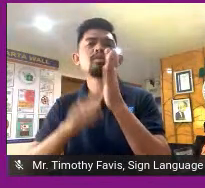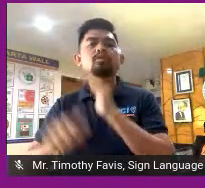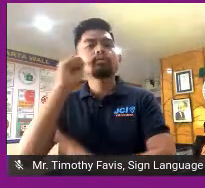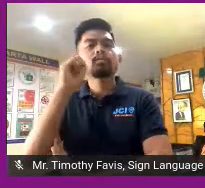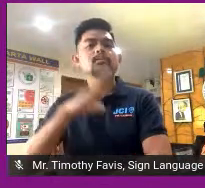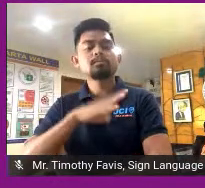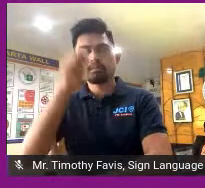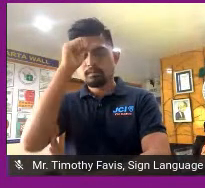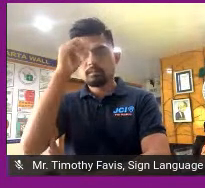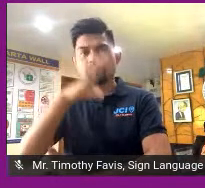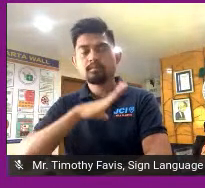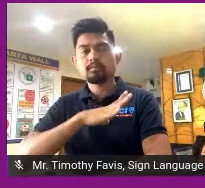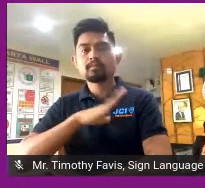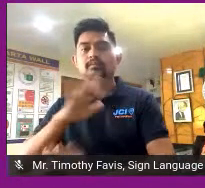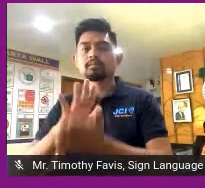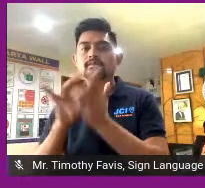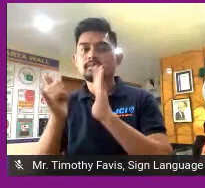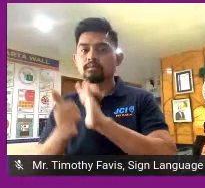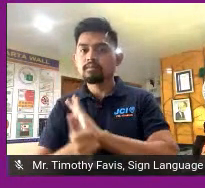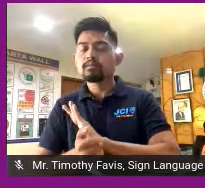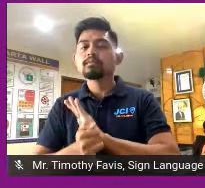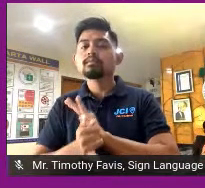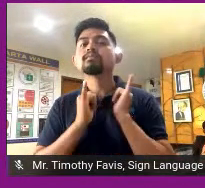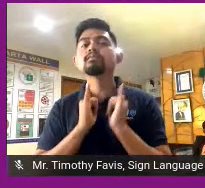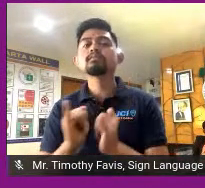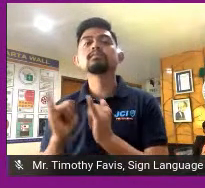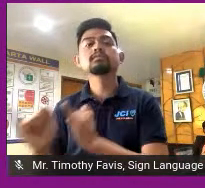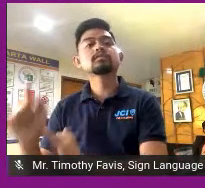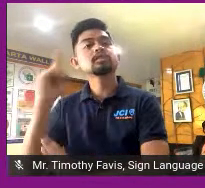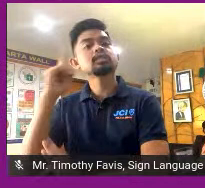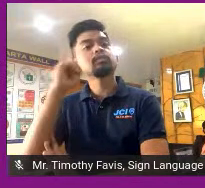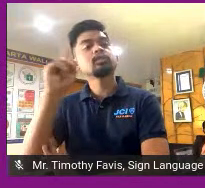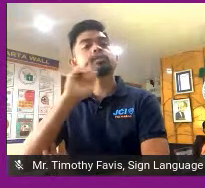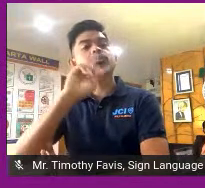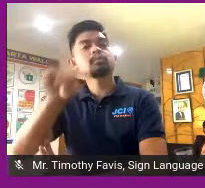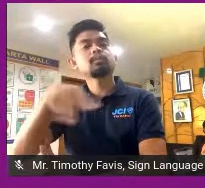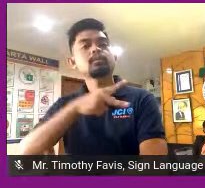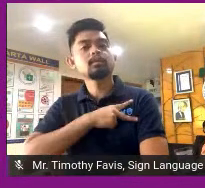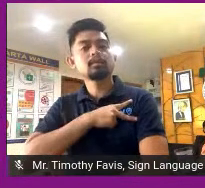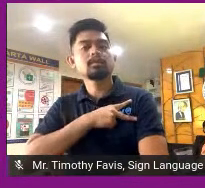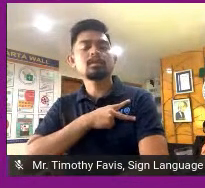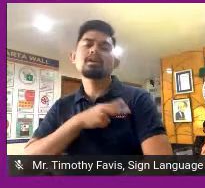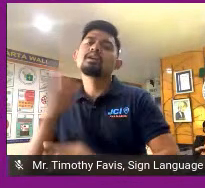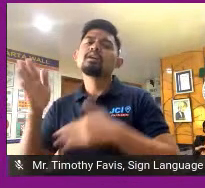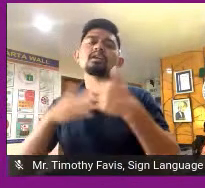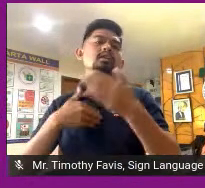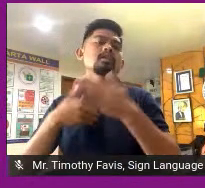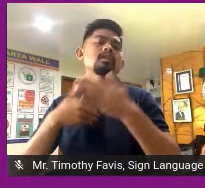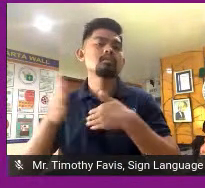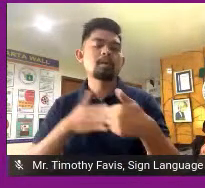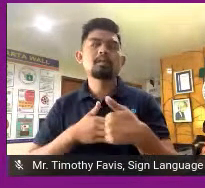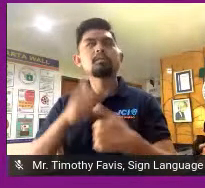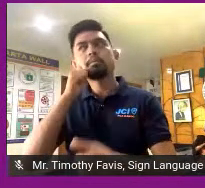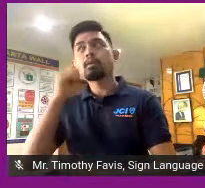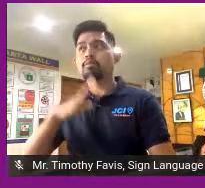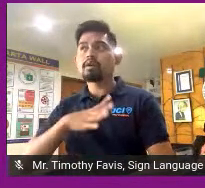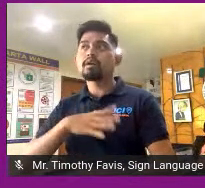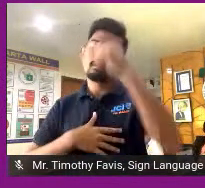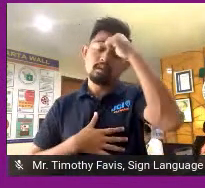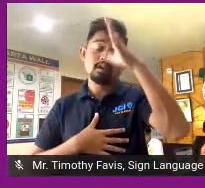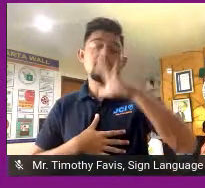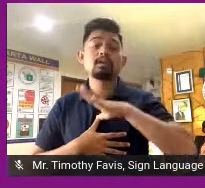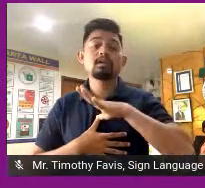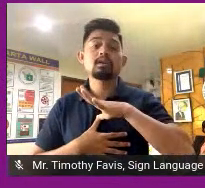become part of an individual's core personality. Magbabae ka, maglalaki, sana walang ano, walang